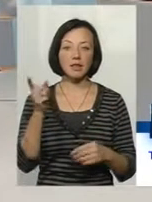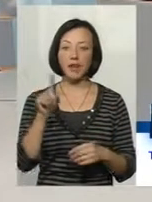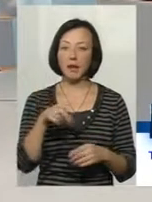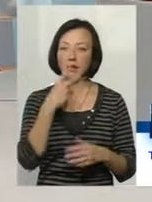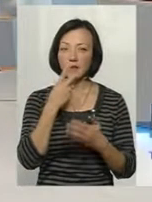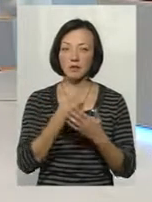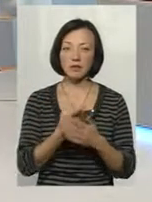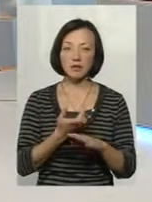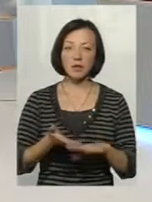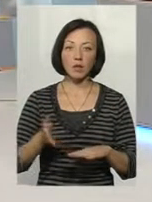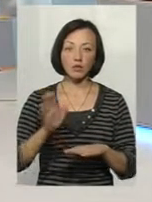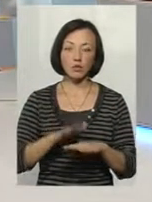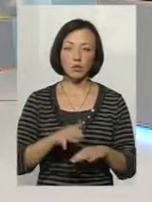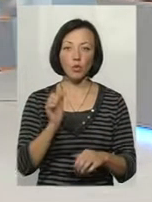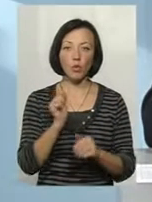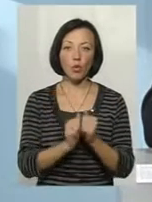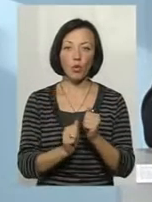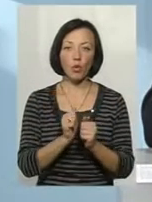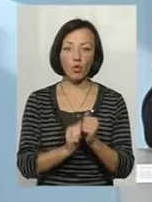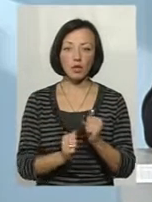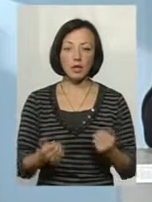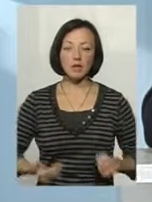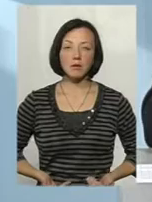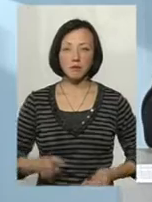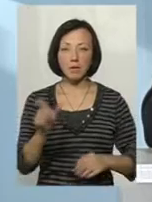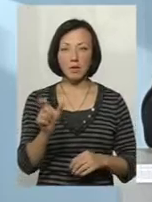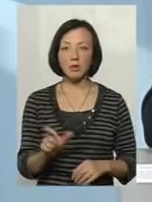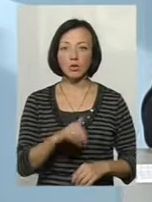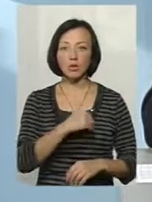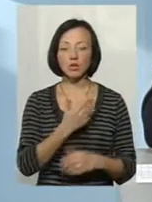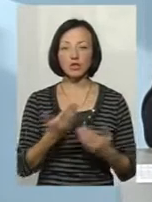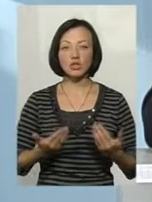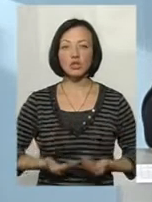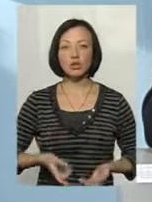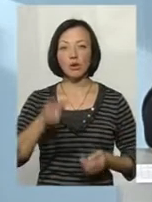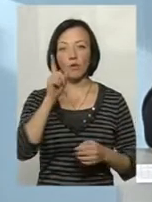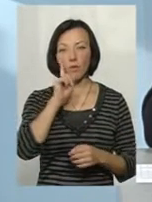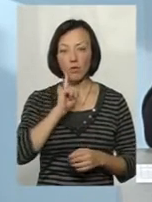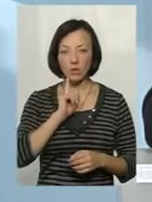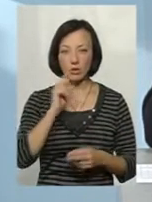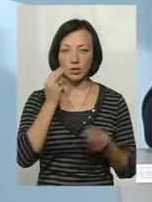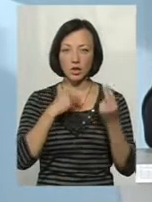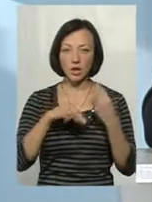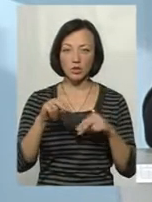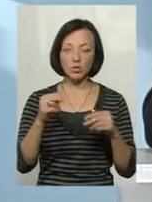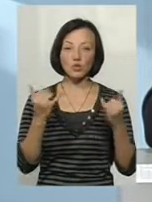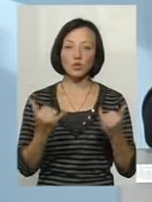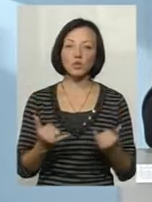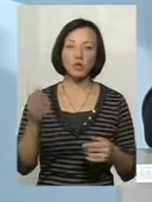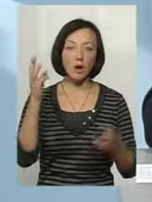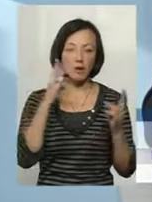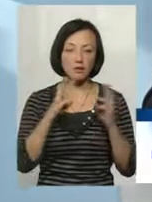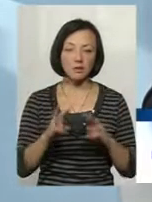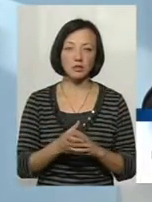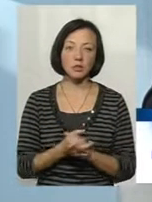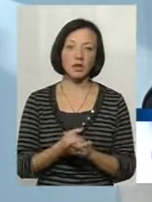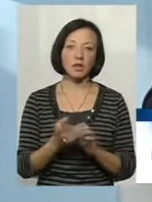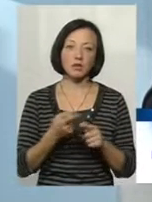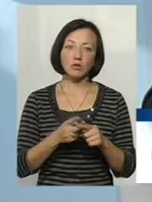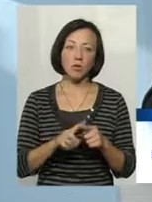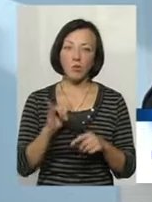цю скруту, кожен мешканець хоче жити трошки краще, комфортніше, сучасніше, скажімо так. В цьому